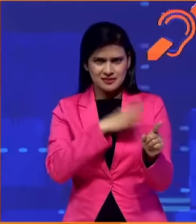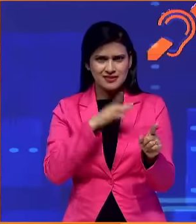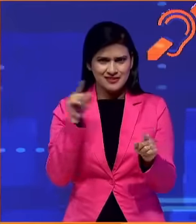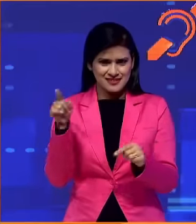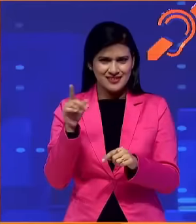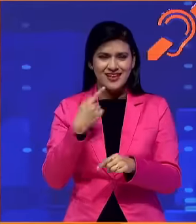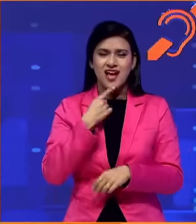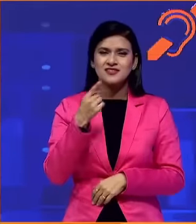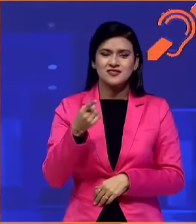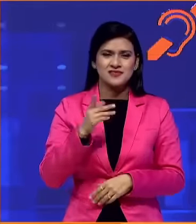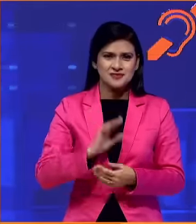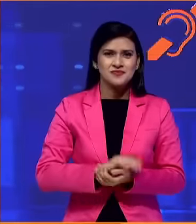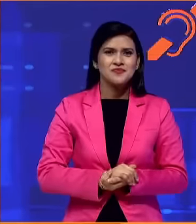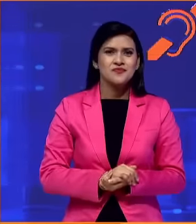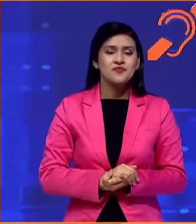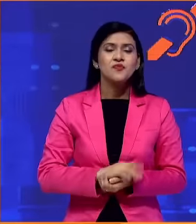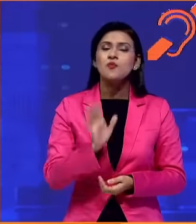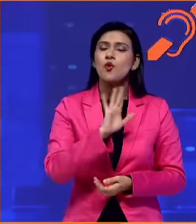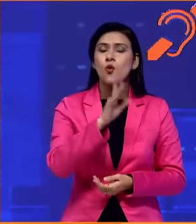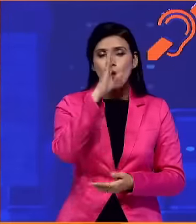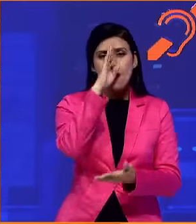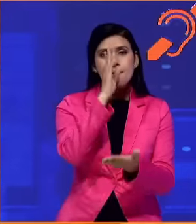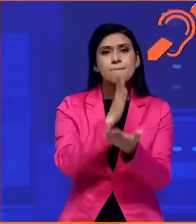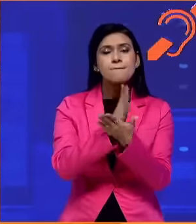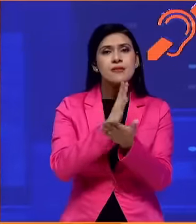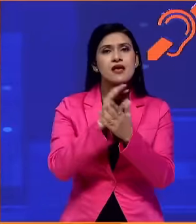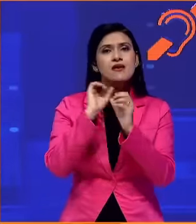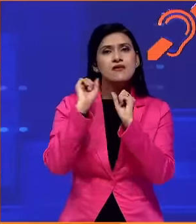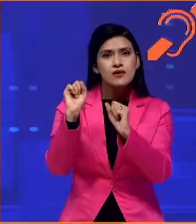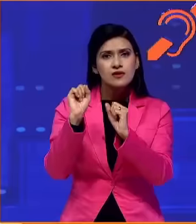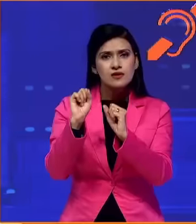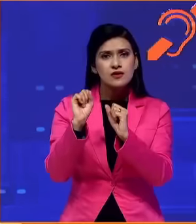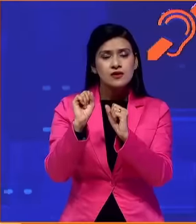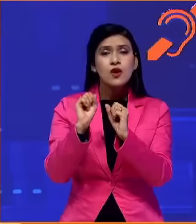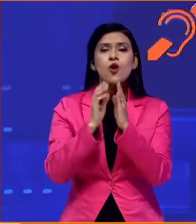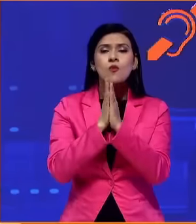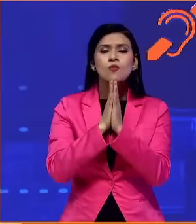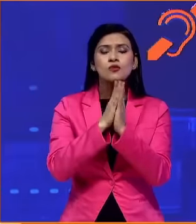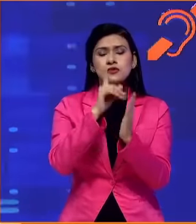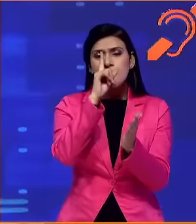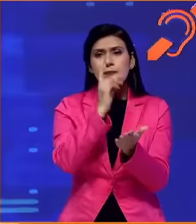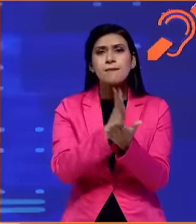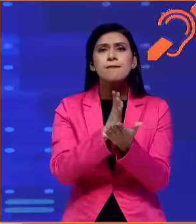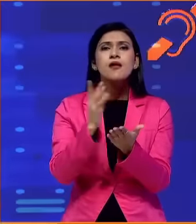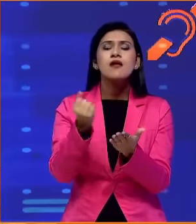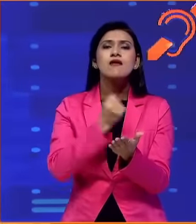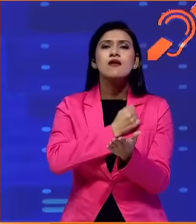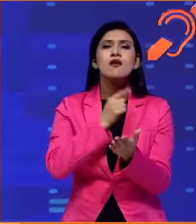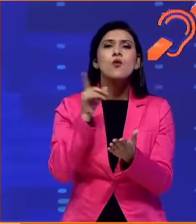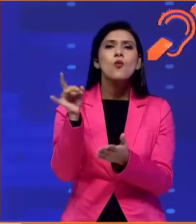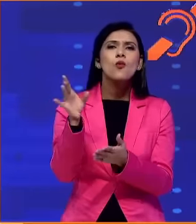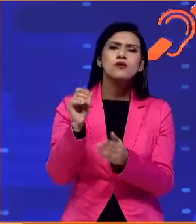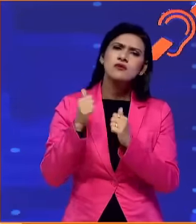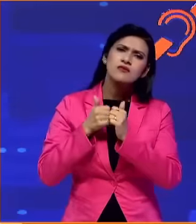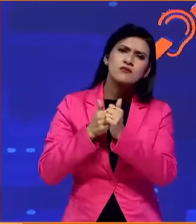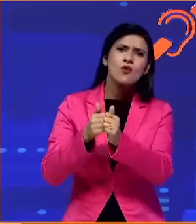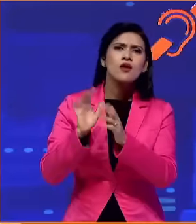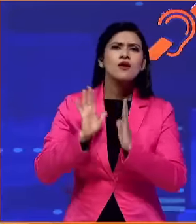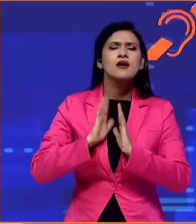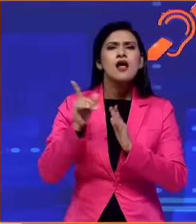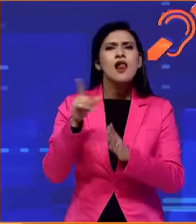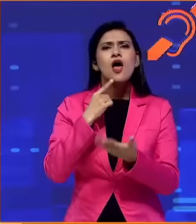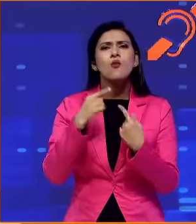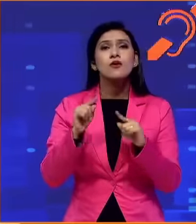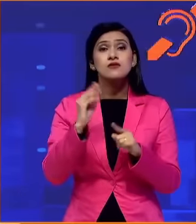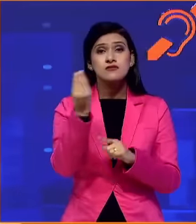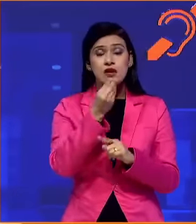कोशिशकरताहै।किसी व्यक्तिकीआस्था,उसकाधर्म,वहकिसकी पूजाकरताहै,यहउसकानिजी निर्णयहै।कुछलोगइसेज्यादादिखातेहैं,